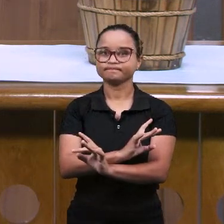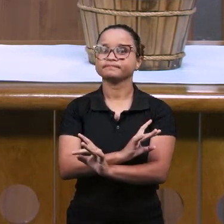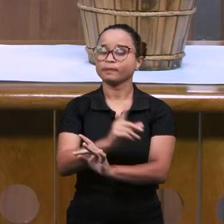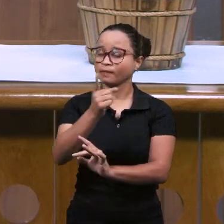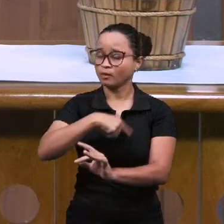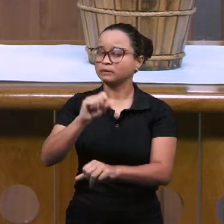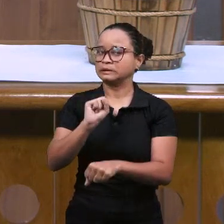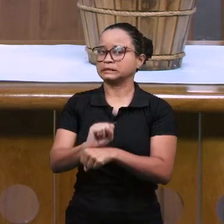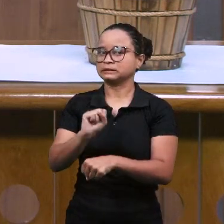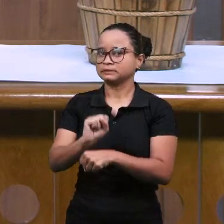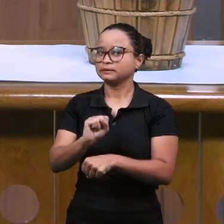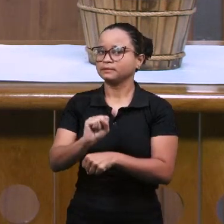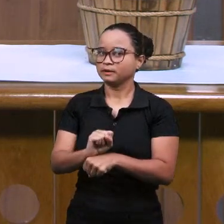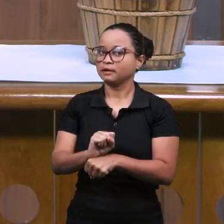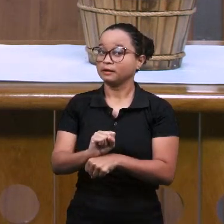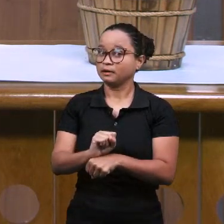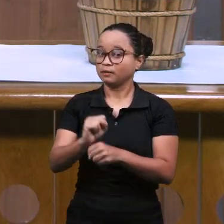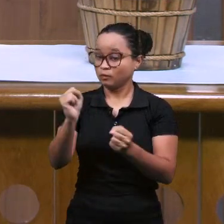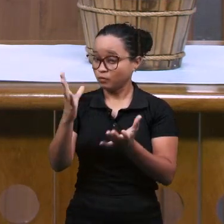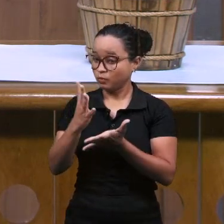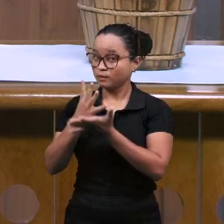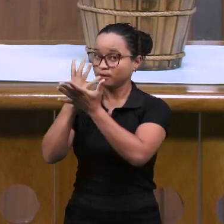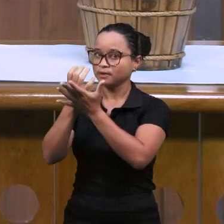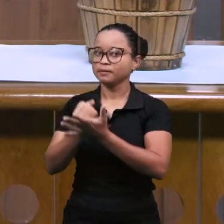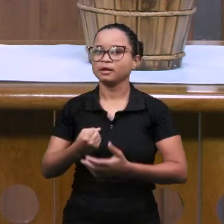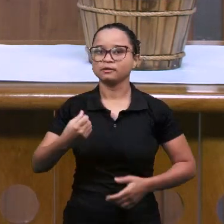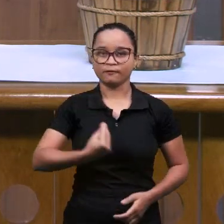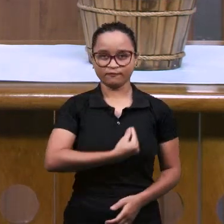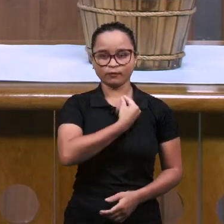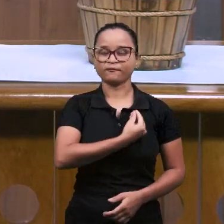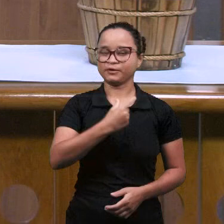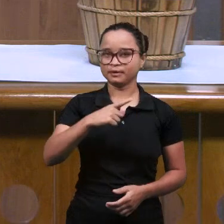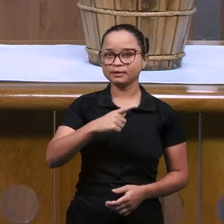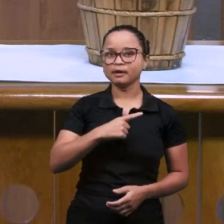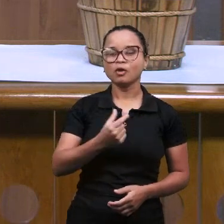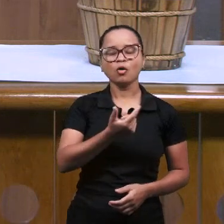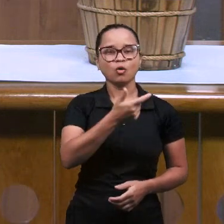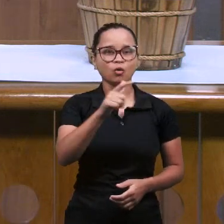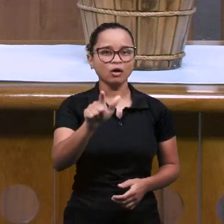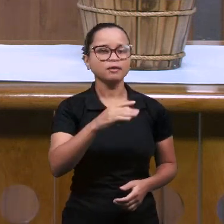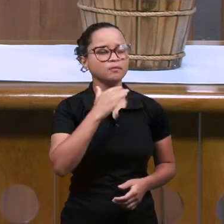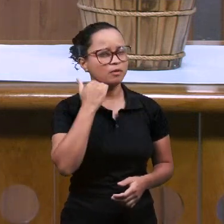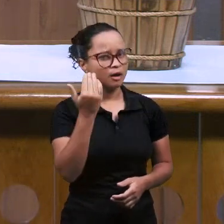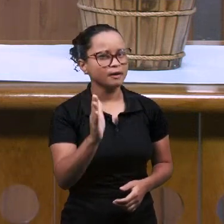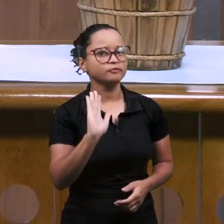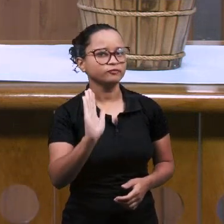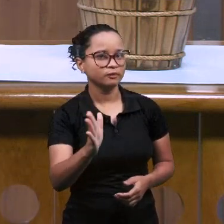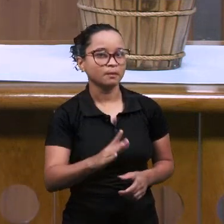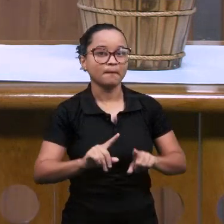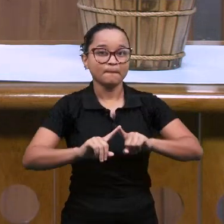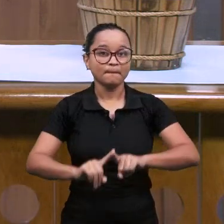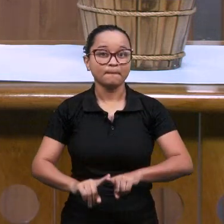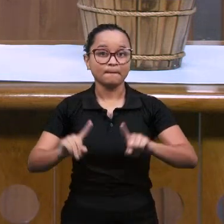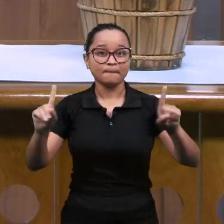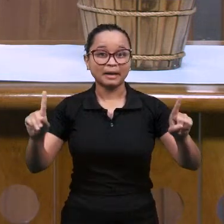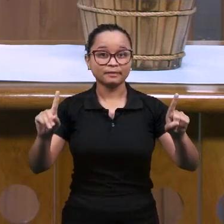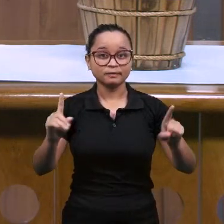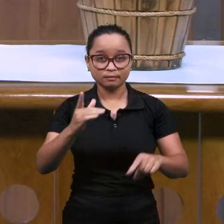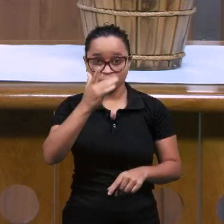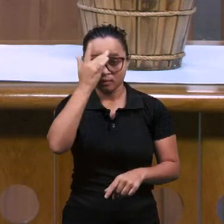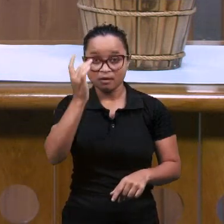l'enlèvement, quelques-uns seront vivants, bien sûr. D'autres vont passer avant. Mais ceux qui vont passer,